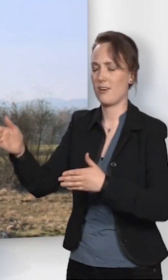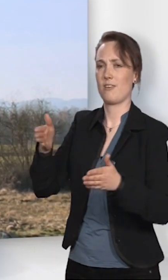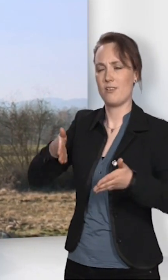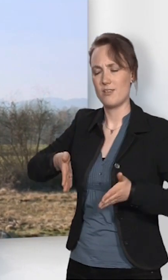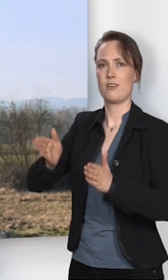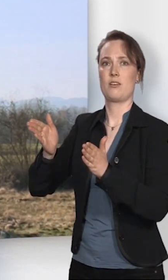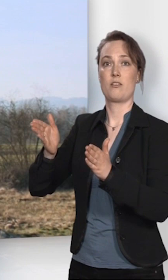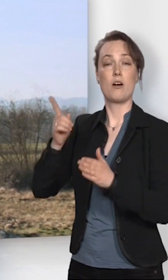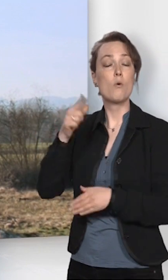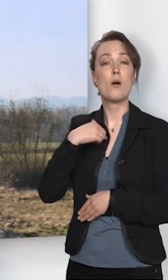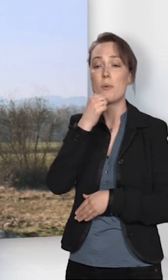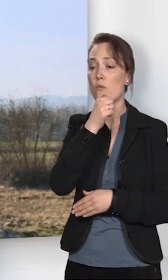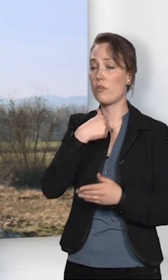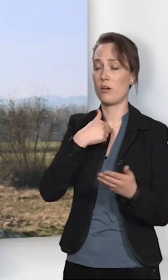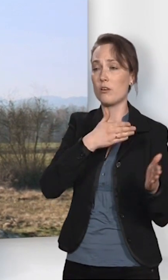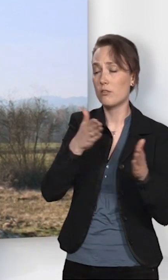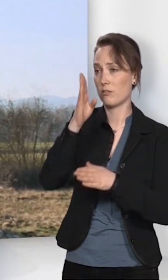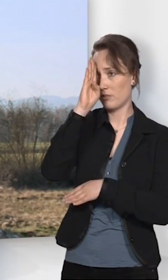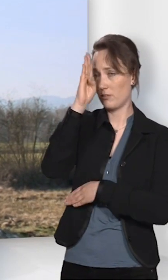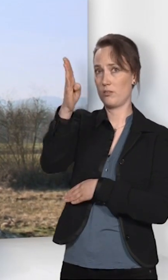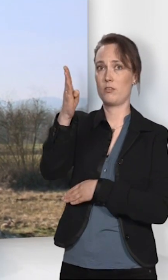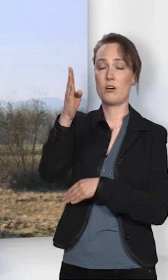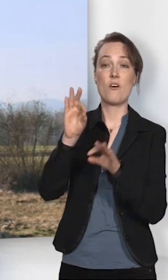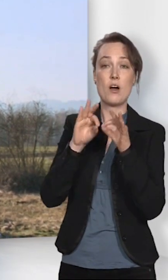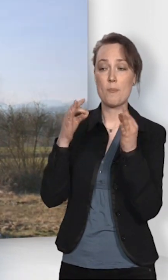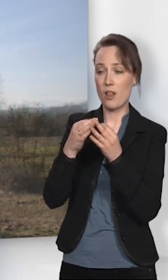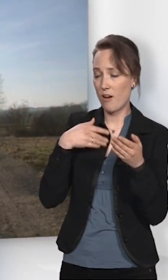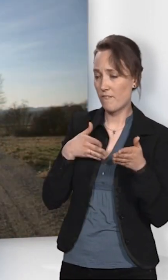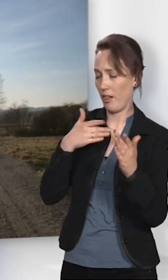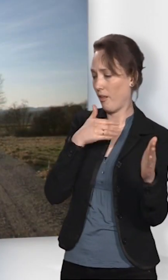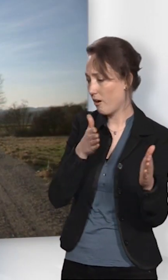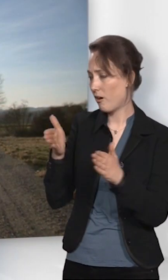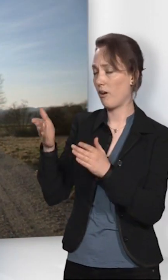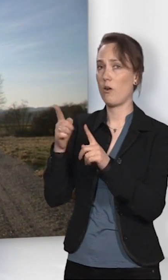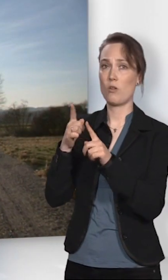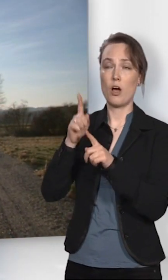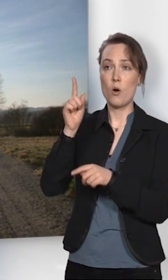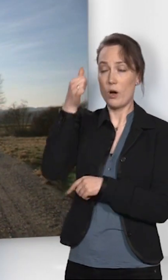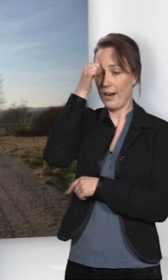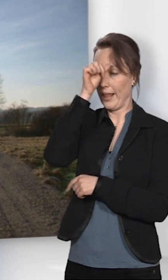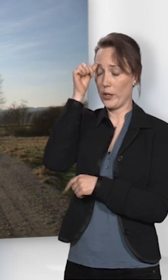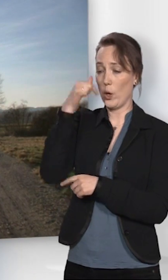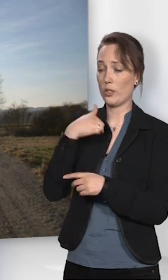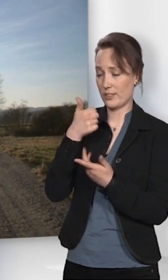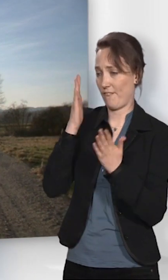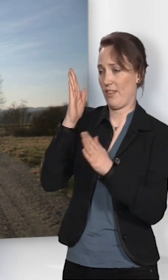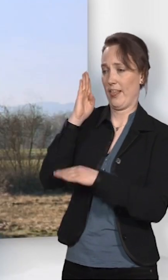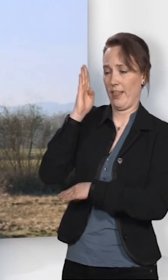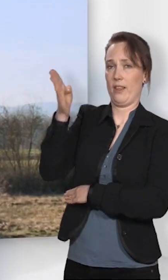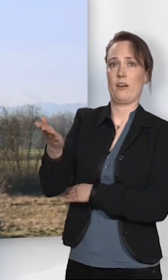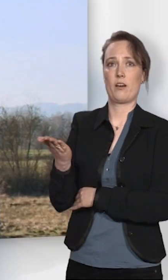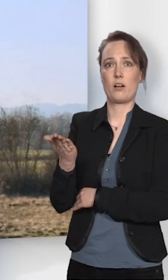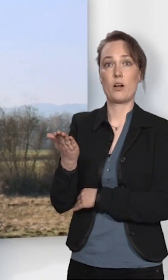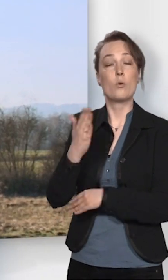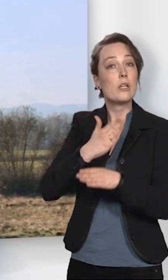familiär, religiös. Ich habe einen Weg eingeschlagen und Gott sei Dank waren immer alle Wege mit Entdeckungen